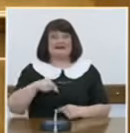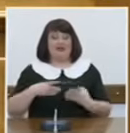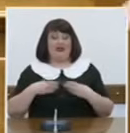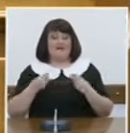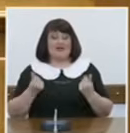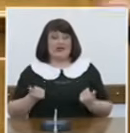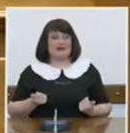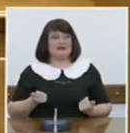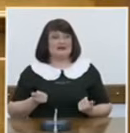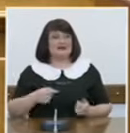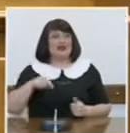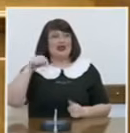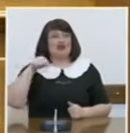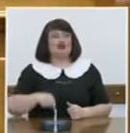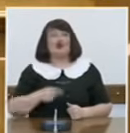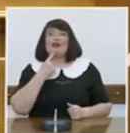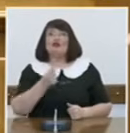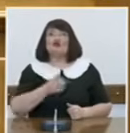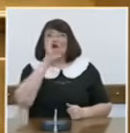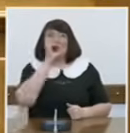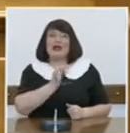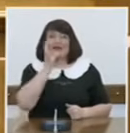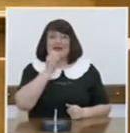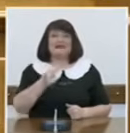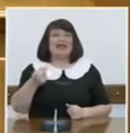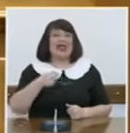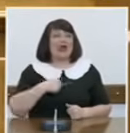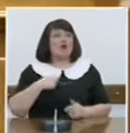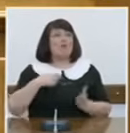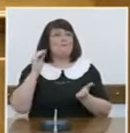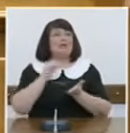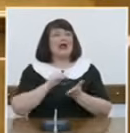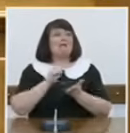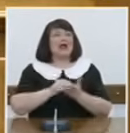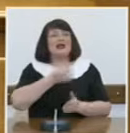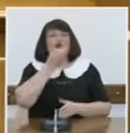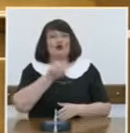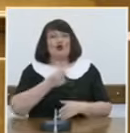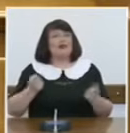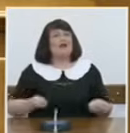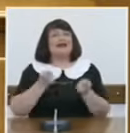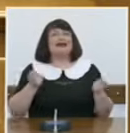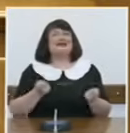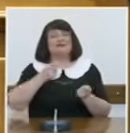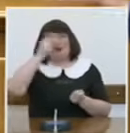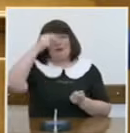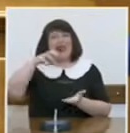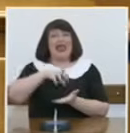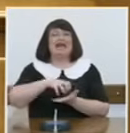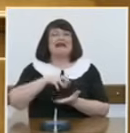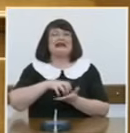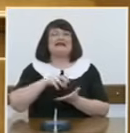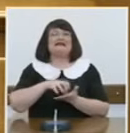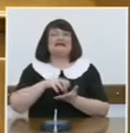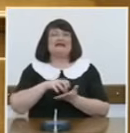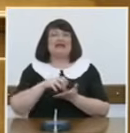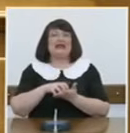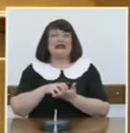Τώρα θα ακούσετε αλήθειες. Εγώ το επαναλαμβάνω, δεν χρησιμοποιώ την Εκκλησία ως πάρεργο ούτε